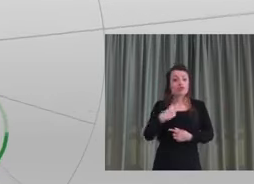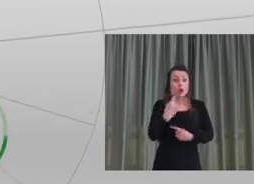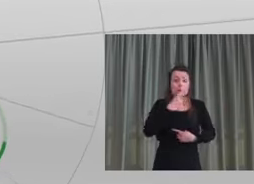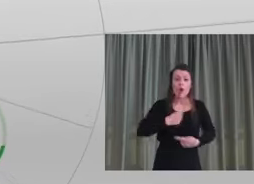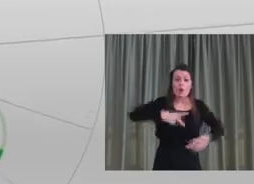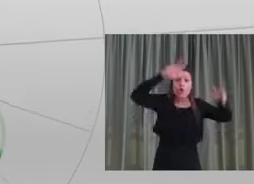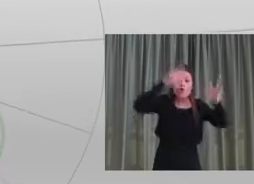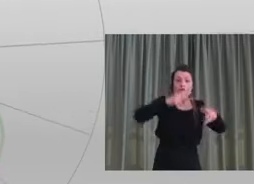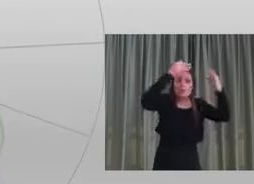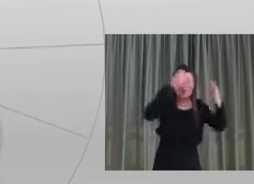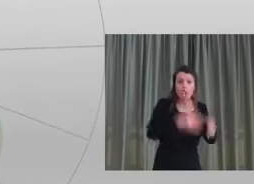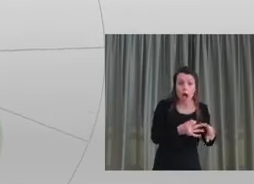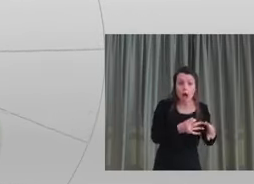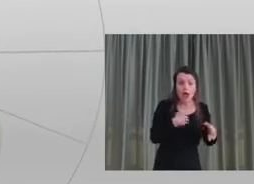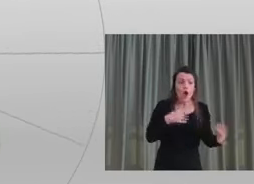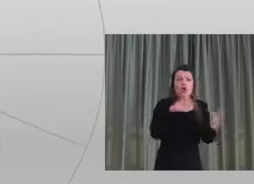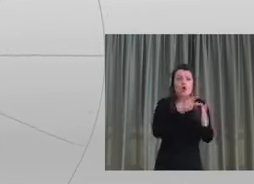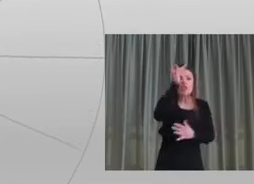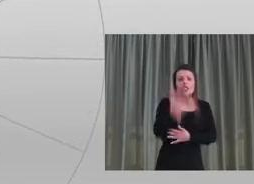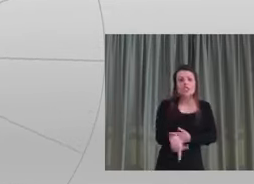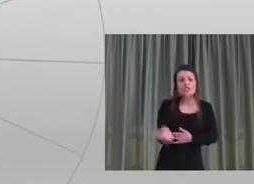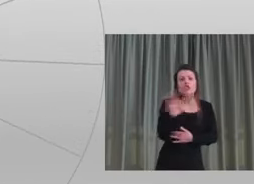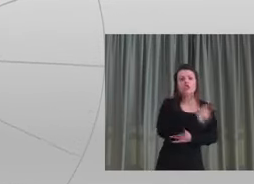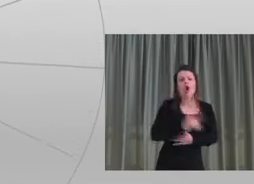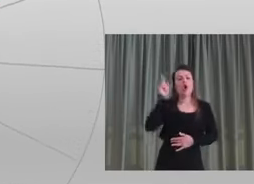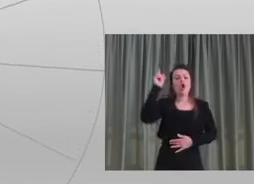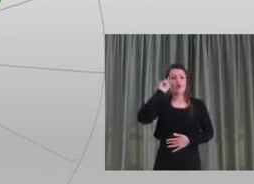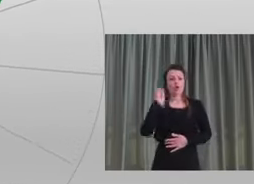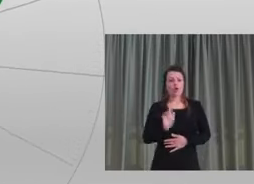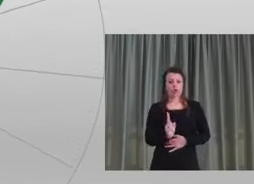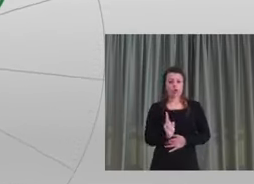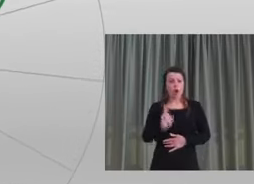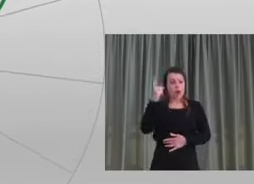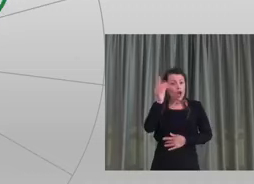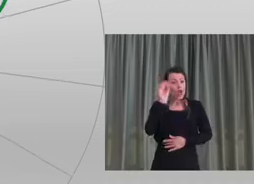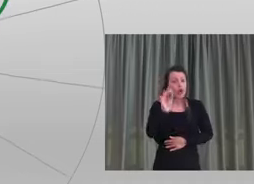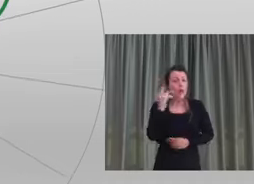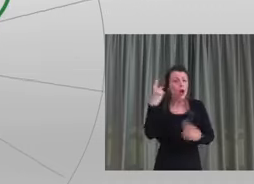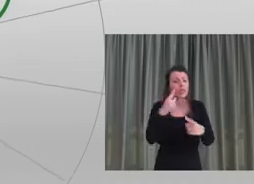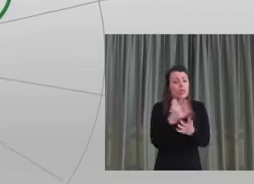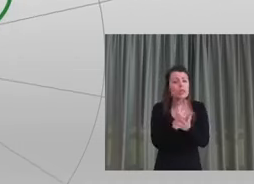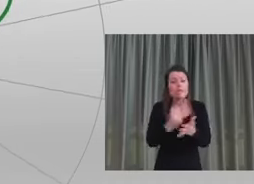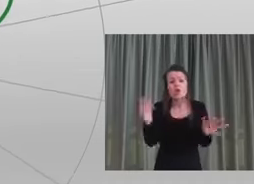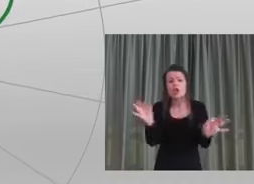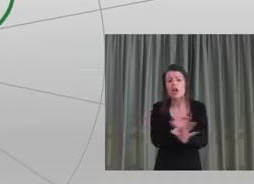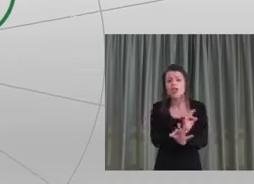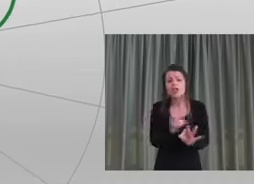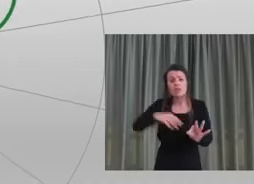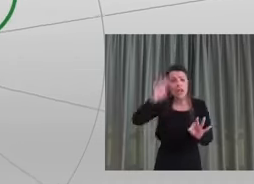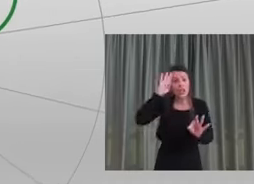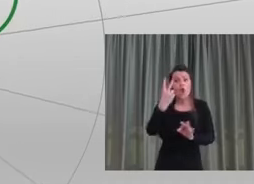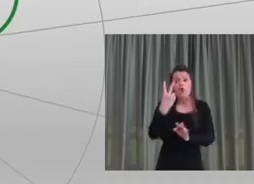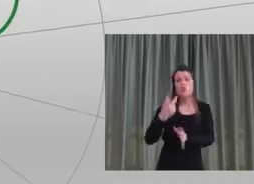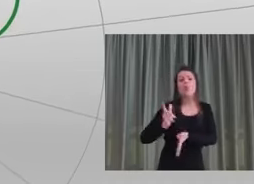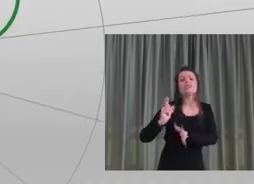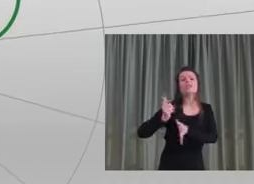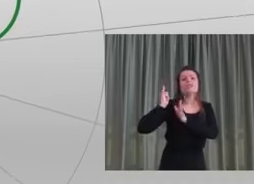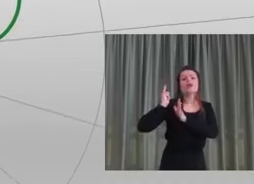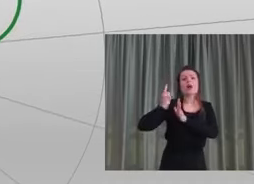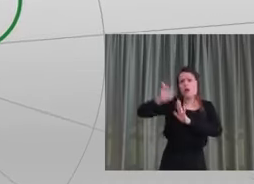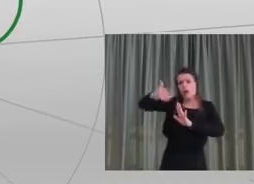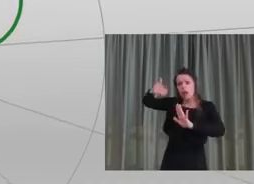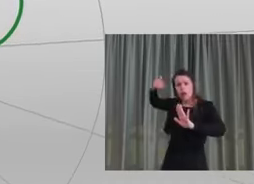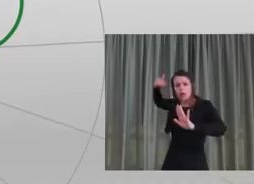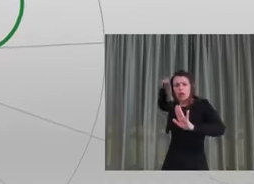si no non so questa è una domanda molto importante attenzione due settimane fa non prima non ci interessa al